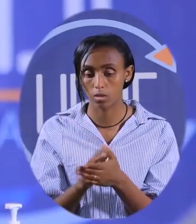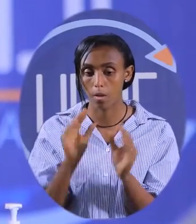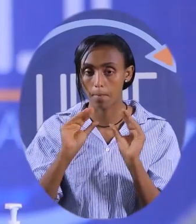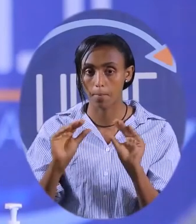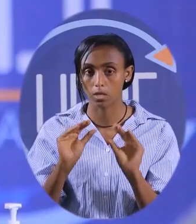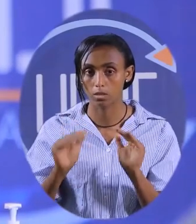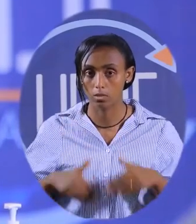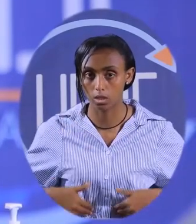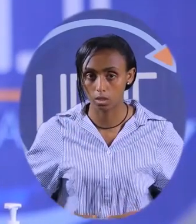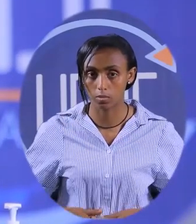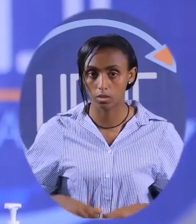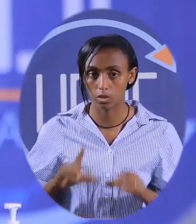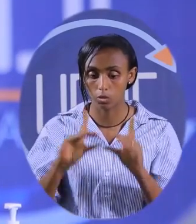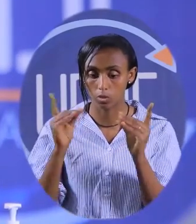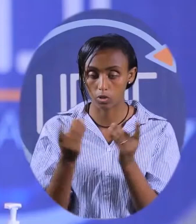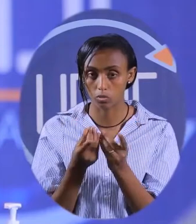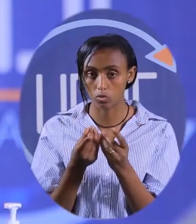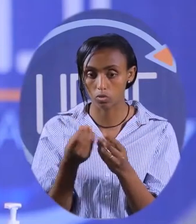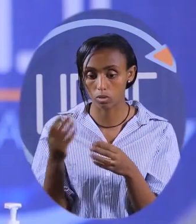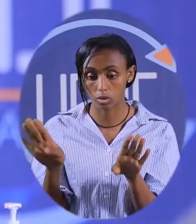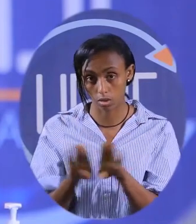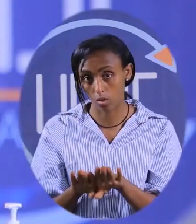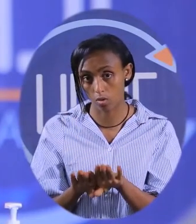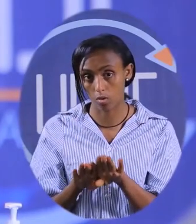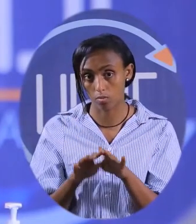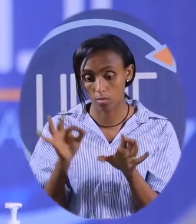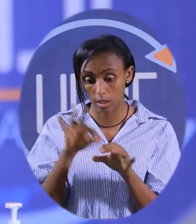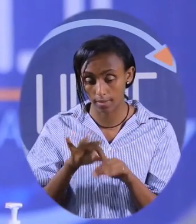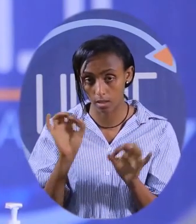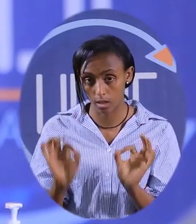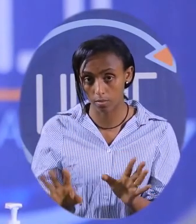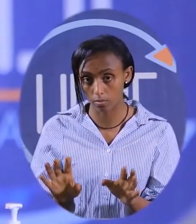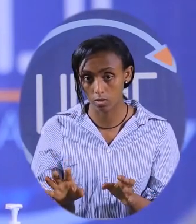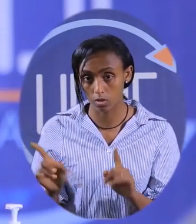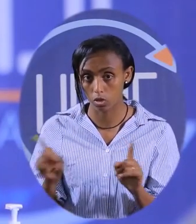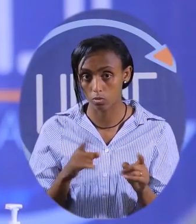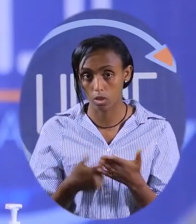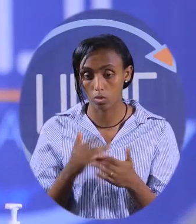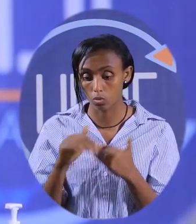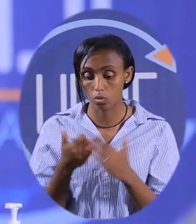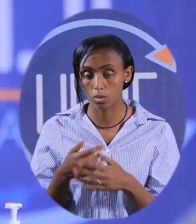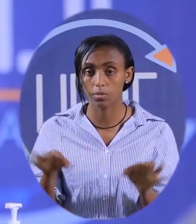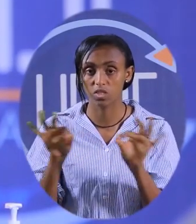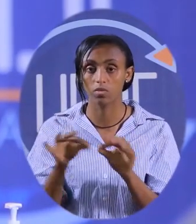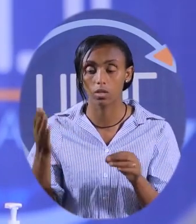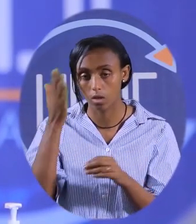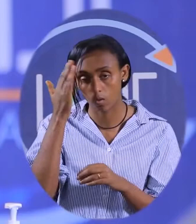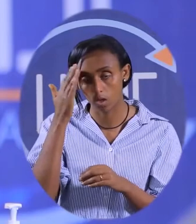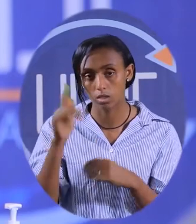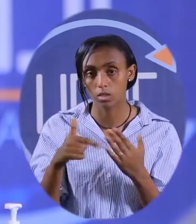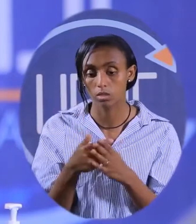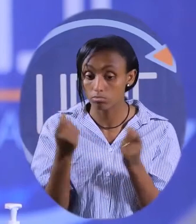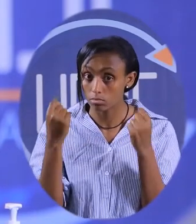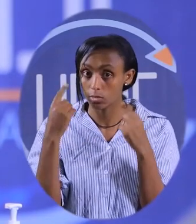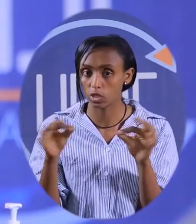ማስተማር እንቀጥል ወይስ ዲፓርትመንቱን እንዝጋው? የሚቀጥር የለም ደግሞ። ይሄ ሁሉ እንደሚፈለግ እናውቃለን። ሰው ኒድ ቱ ዌክ